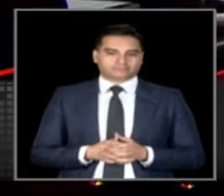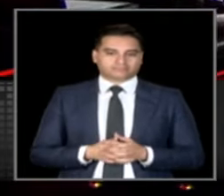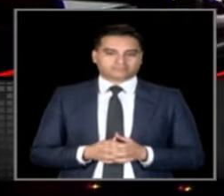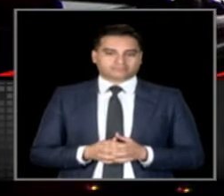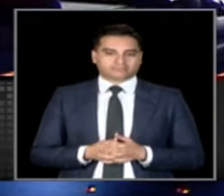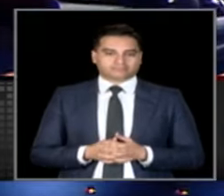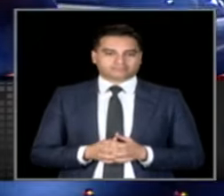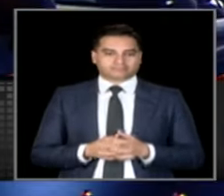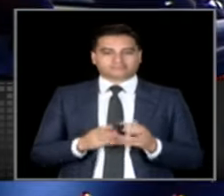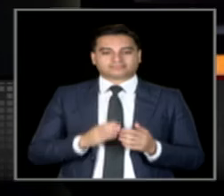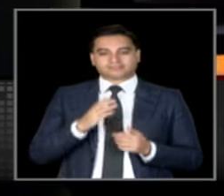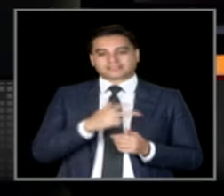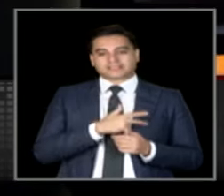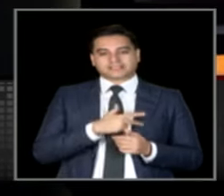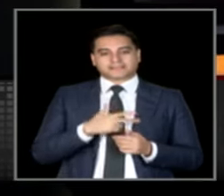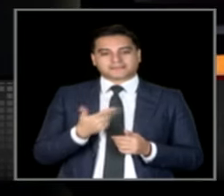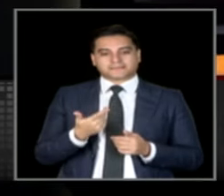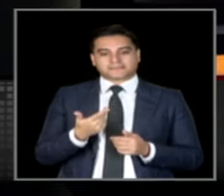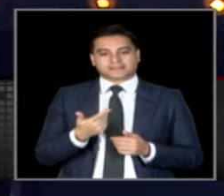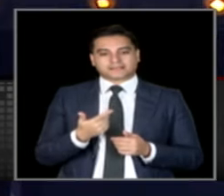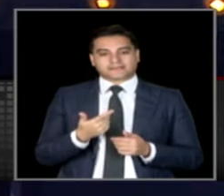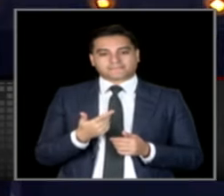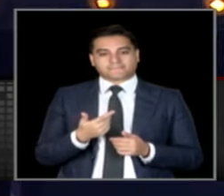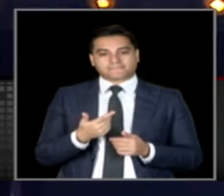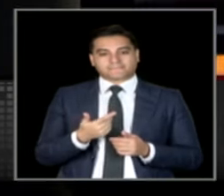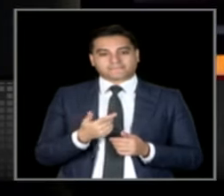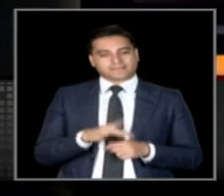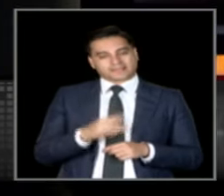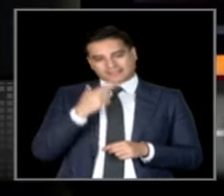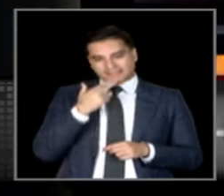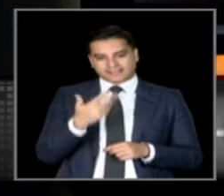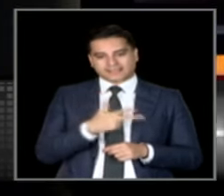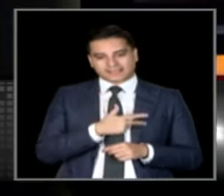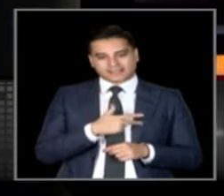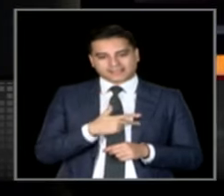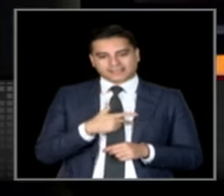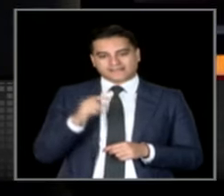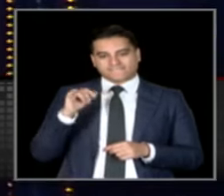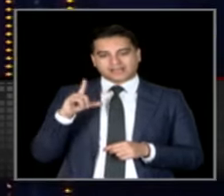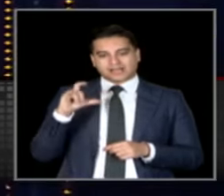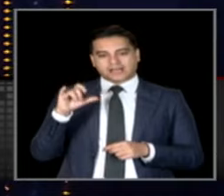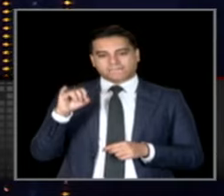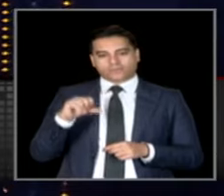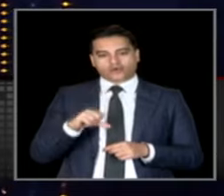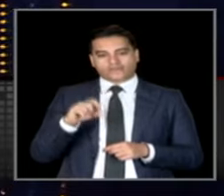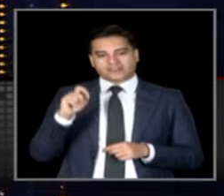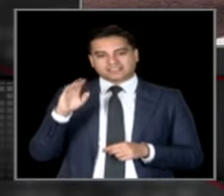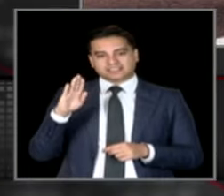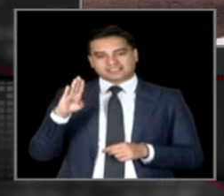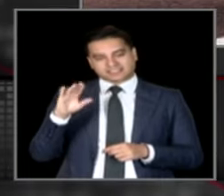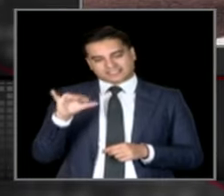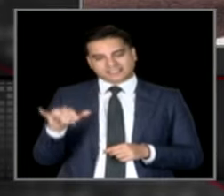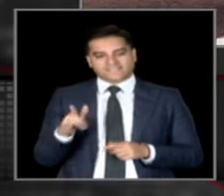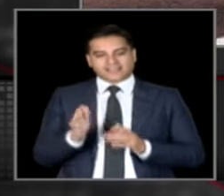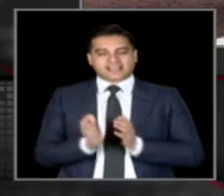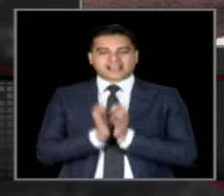أنا قلت بلينسكي. محمد محمود مين؟ إرنست بلينسكي. هارد لك يا محمد. إرنست فيليموفسكي في